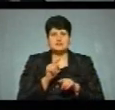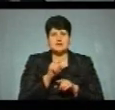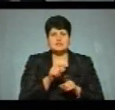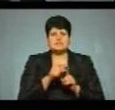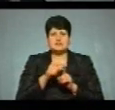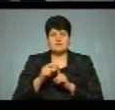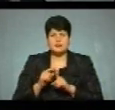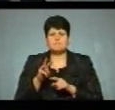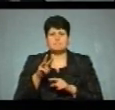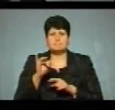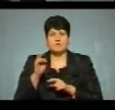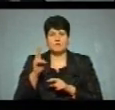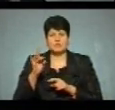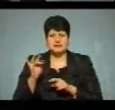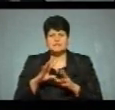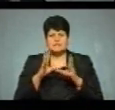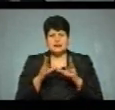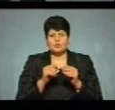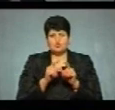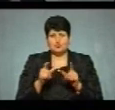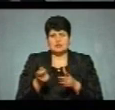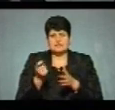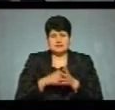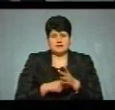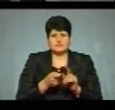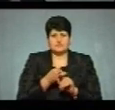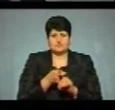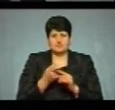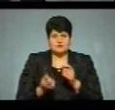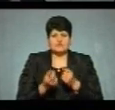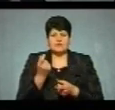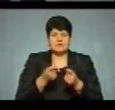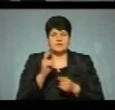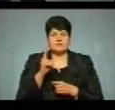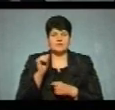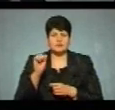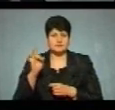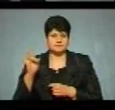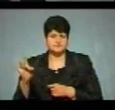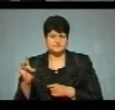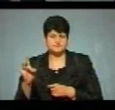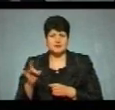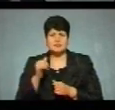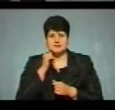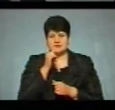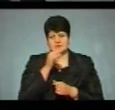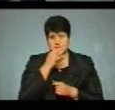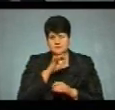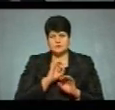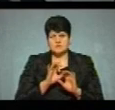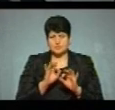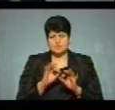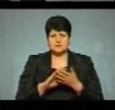словами, Миколинецьку загальноосвітню школу закрили через спалах кору. Цю ситуацію нам пообіцяла прокоментувати завтра епідеміолог